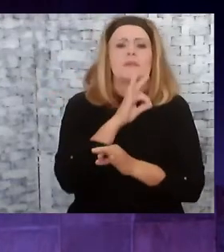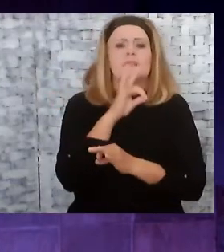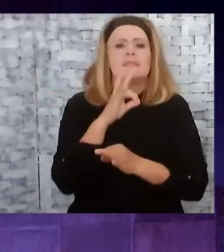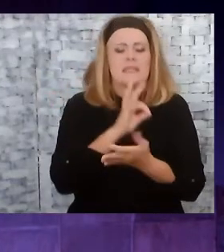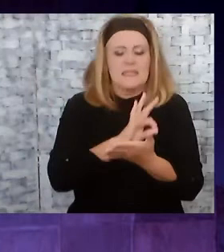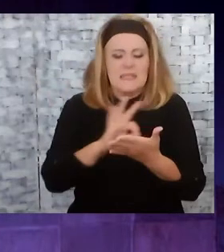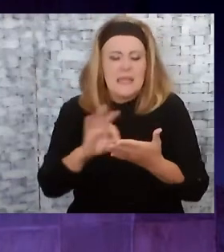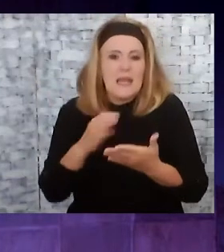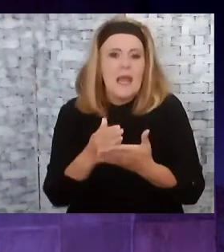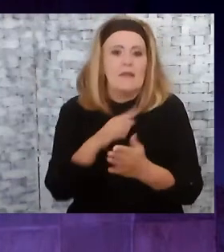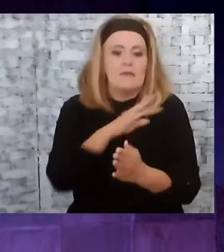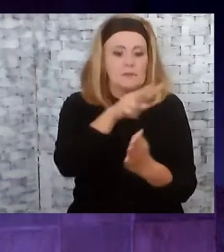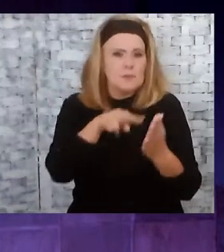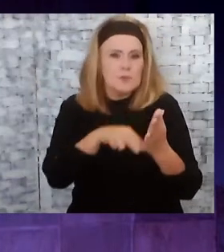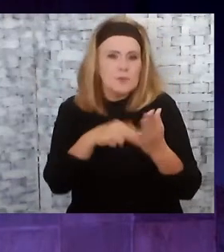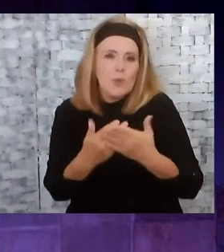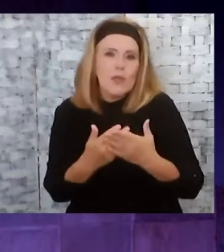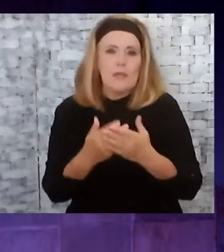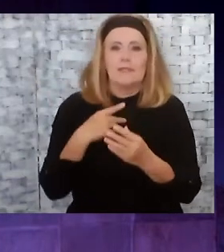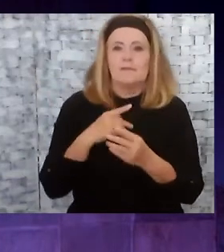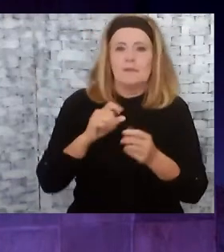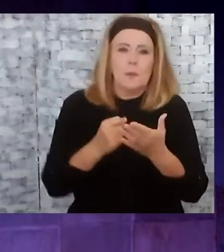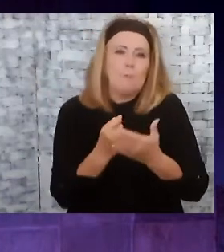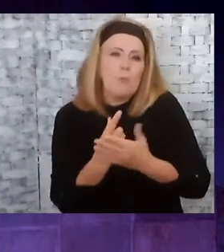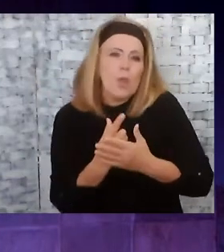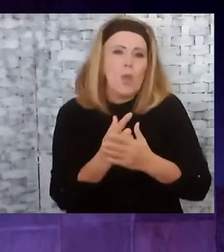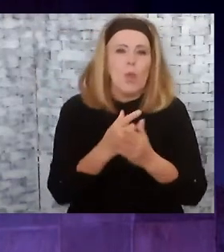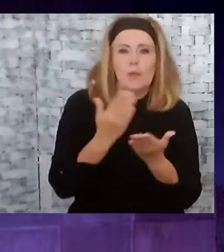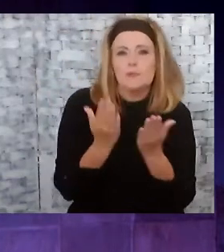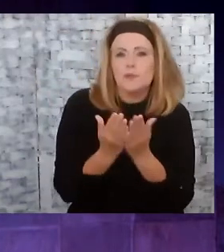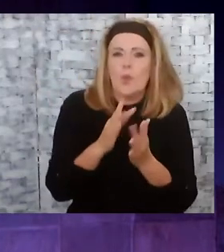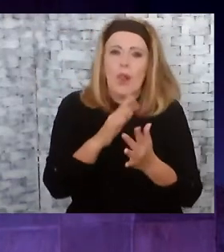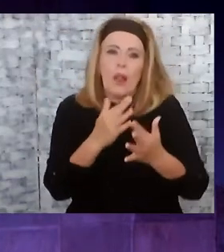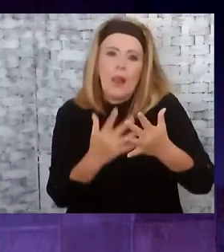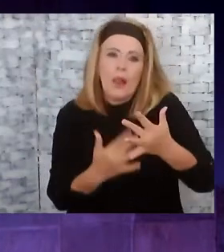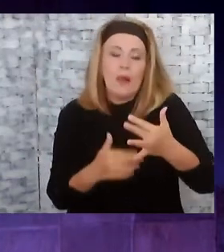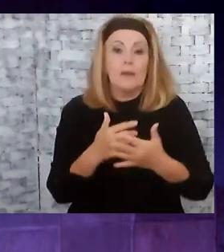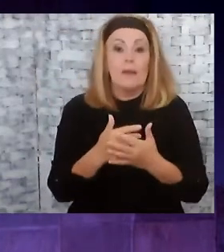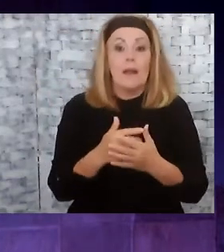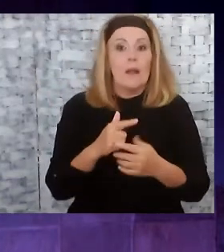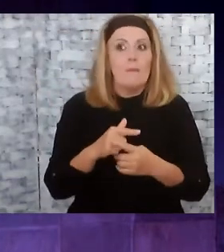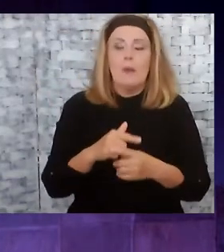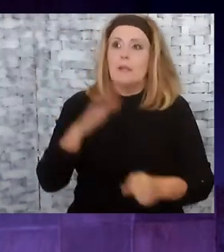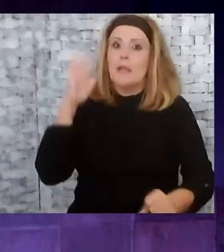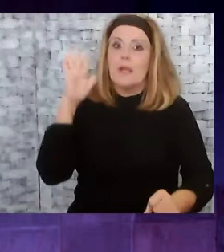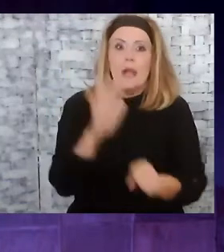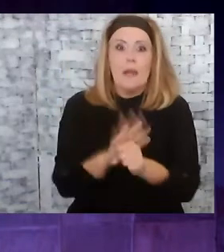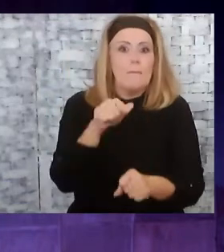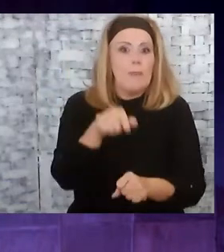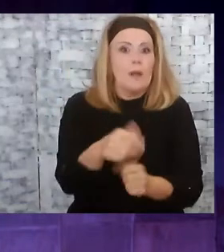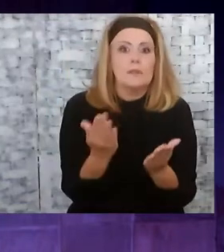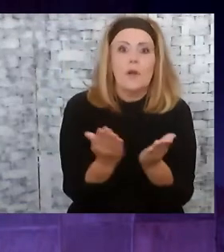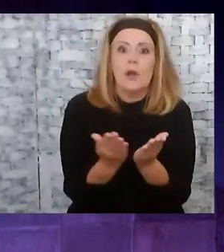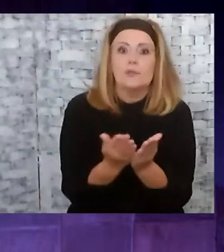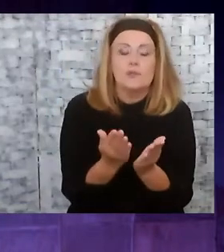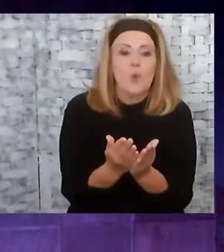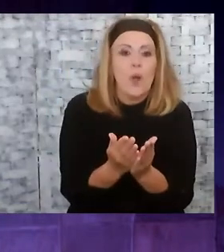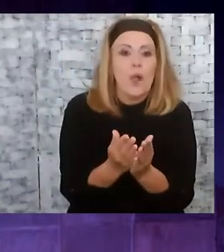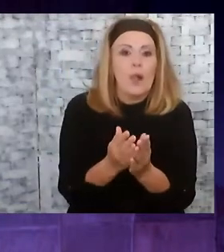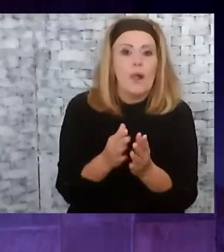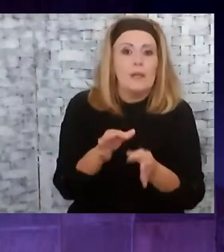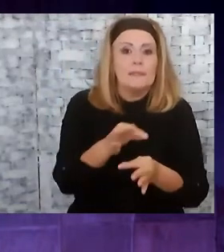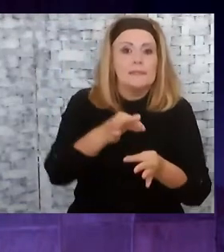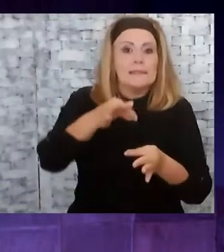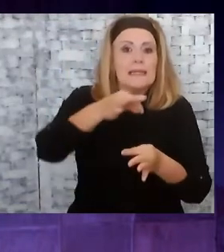die geweldige impak wat dit op die school gemaakt het. Dit het die gees van die school verander, dit het